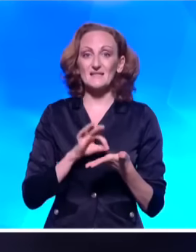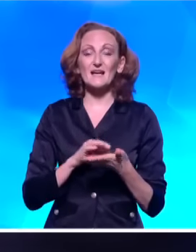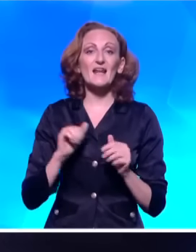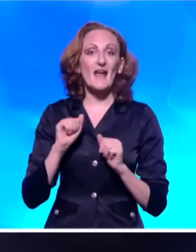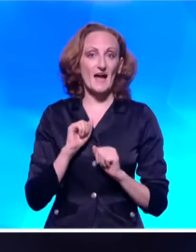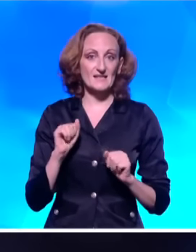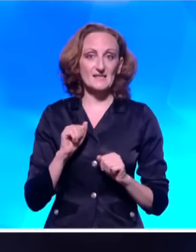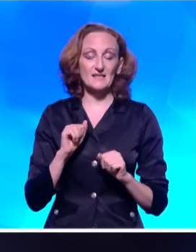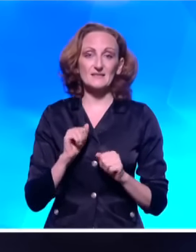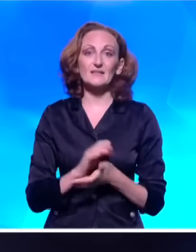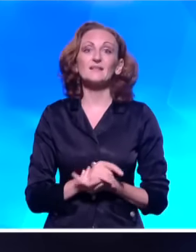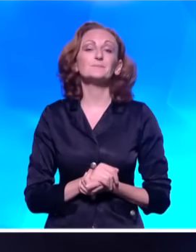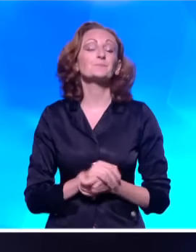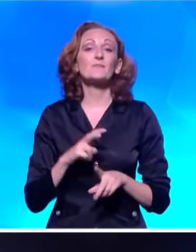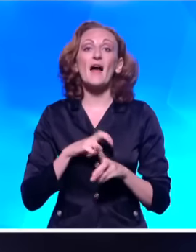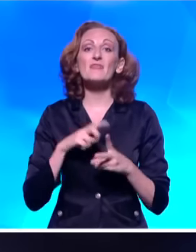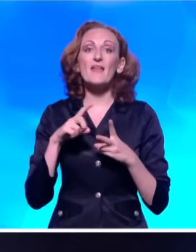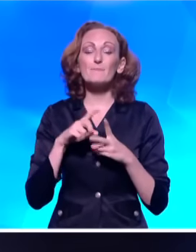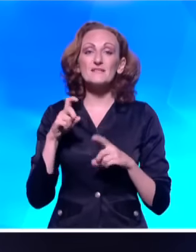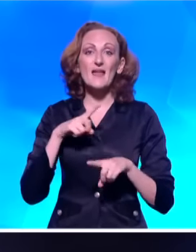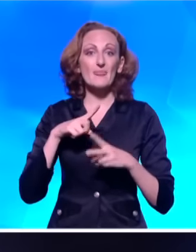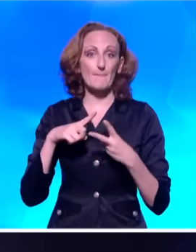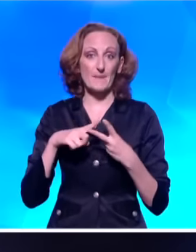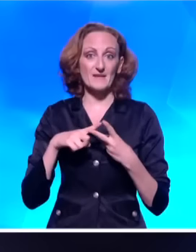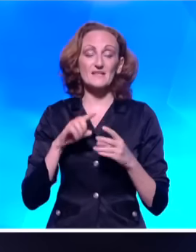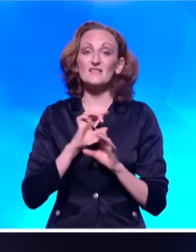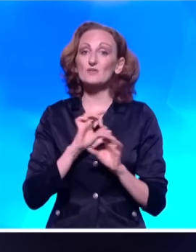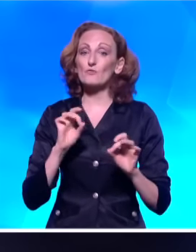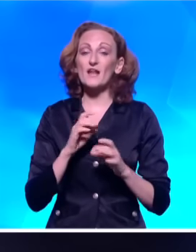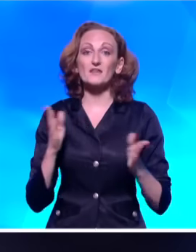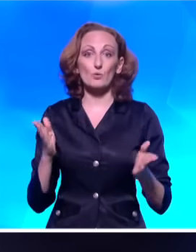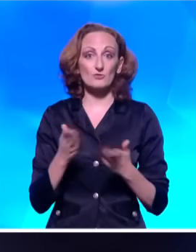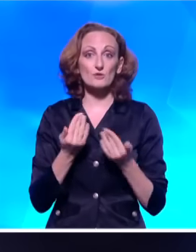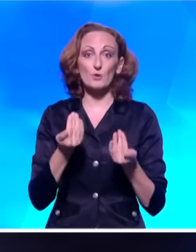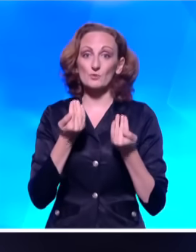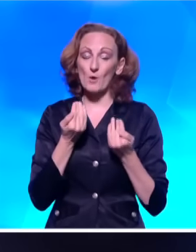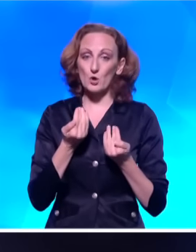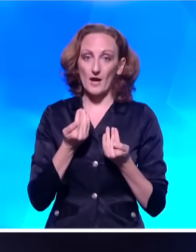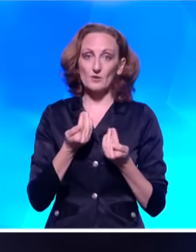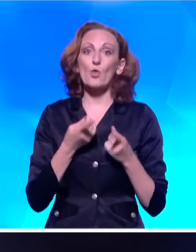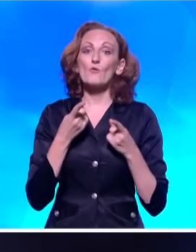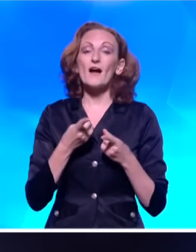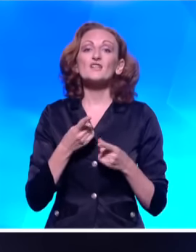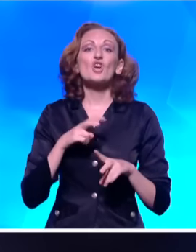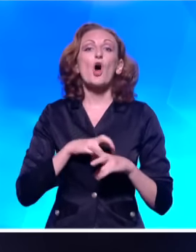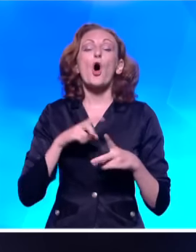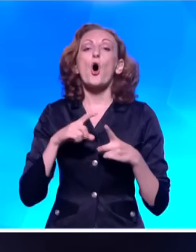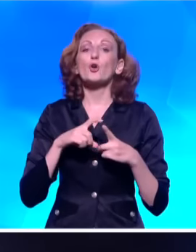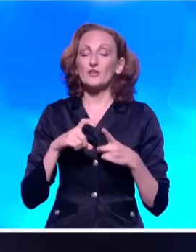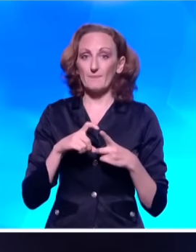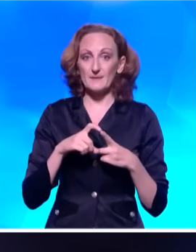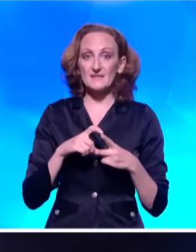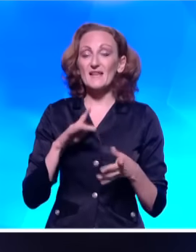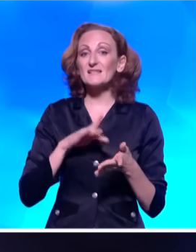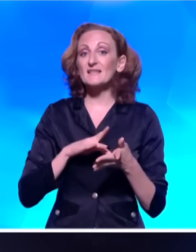реакцията от ДПС на Пеевски с новината, с която започнахме по-рано, с това, че от ДПС на Доган на